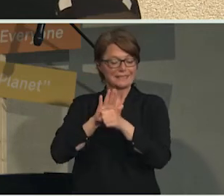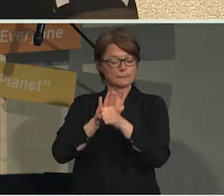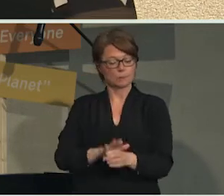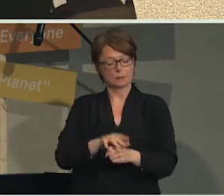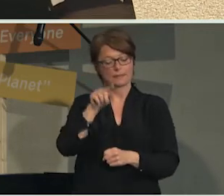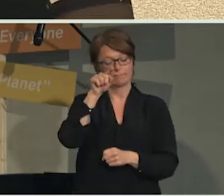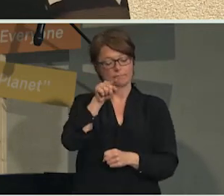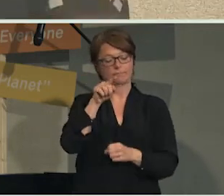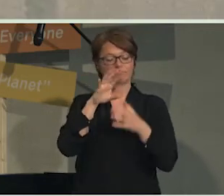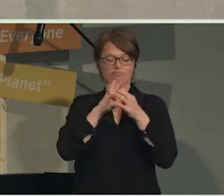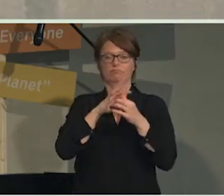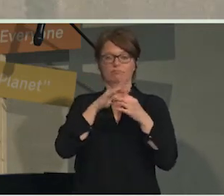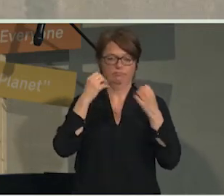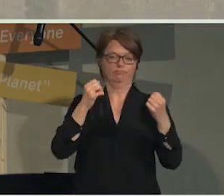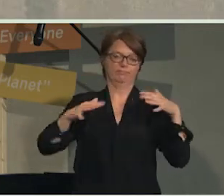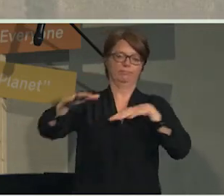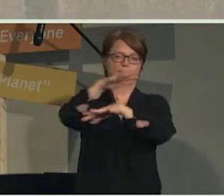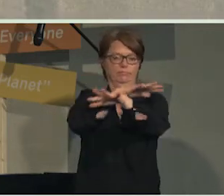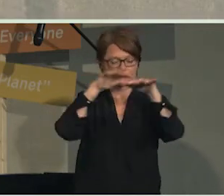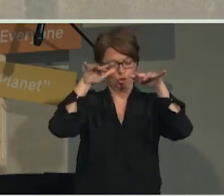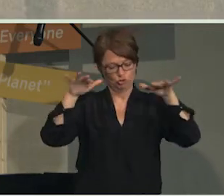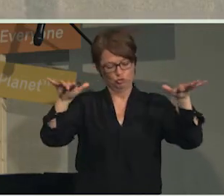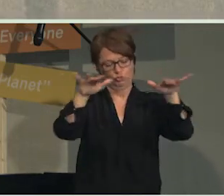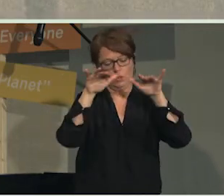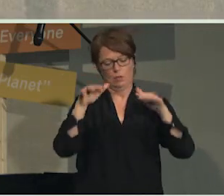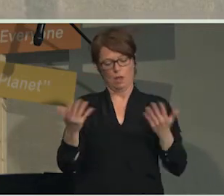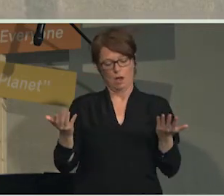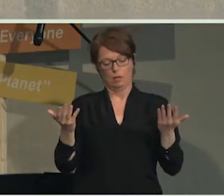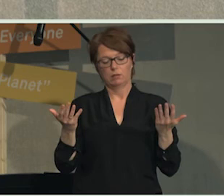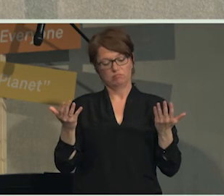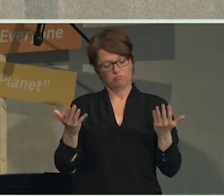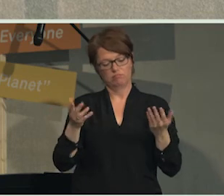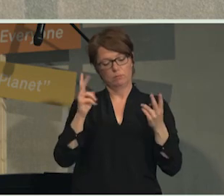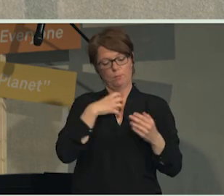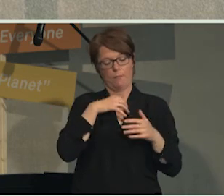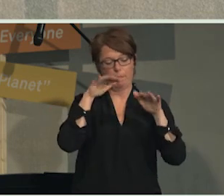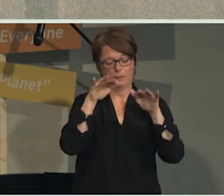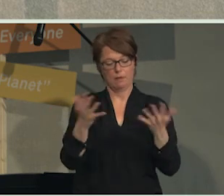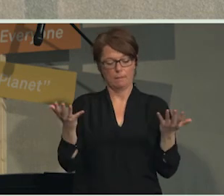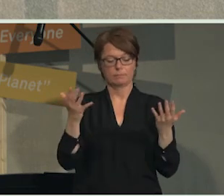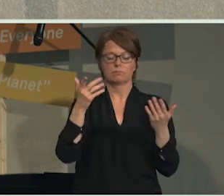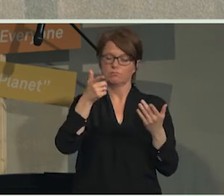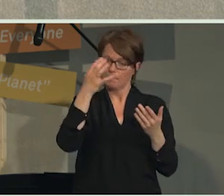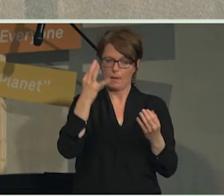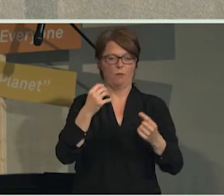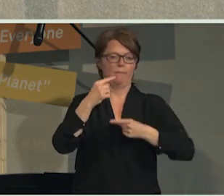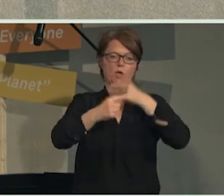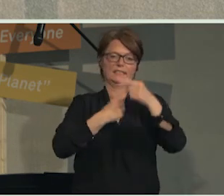master's tools will never dismantle the master's house, schrieb Audre